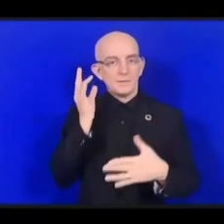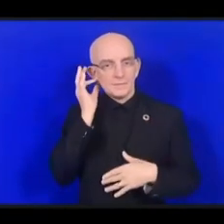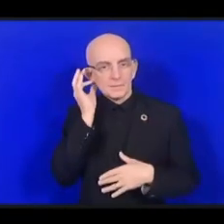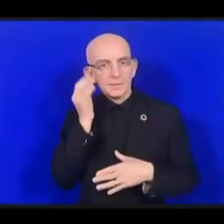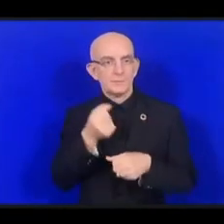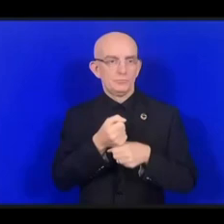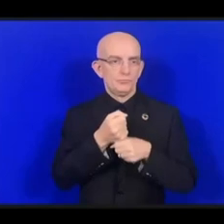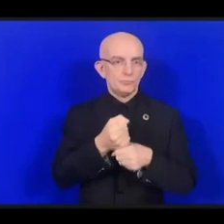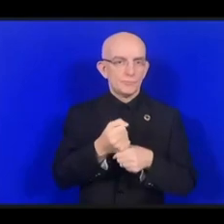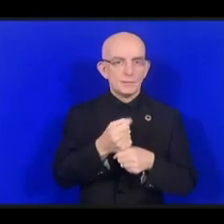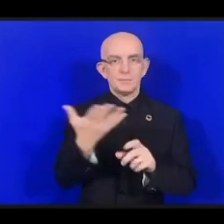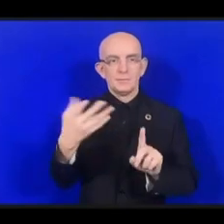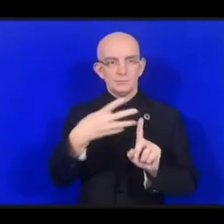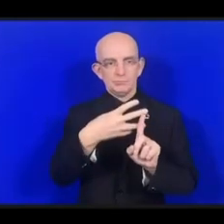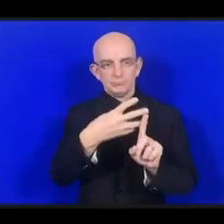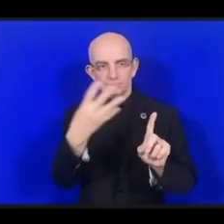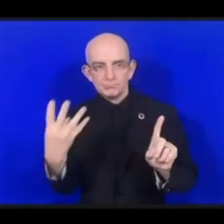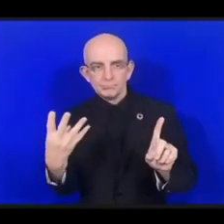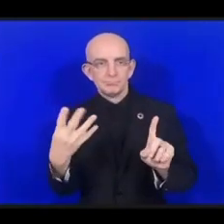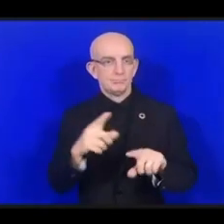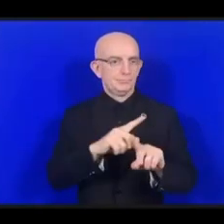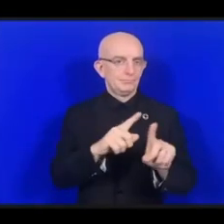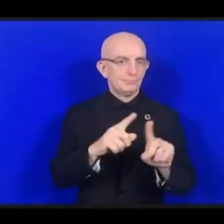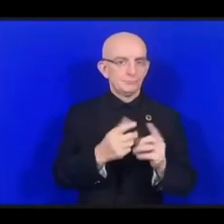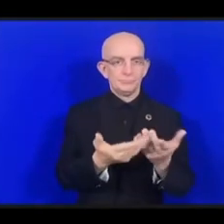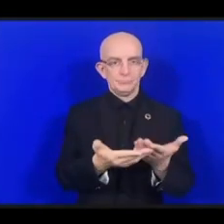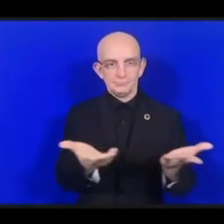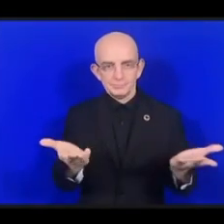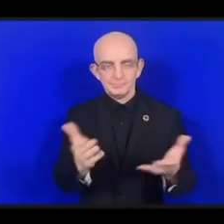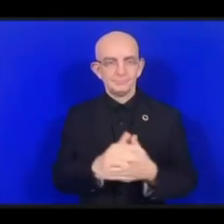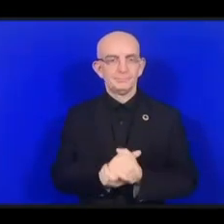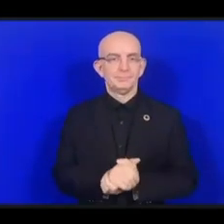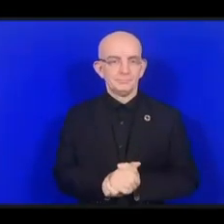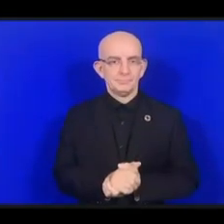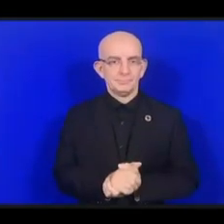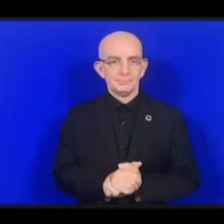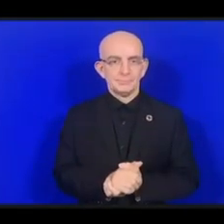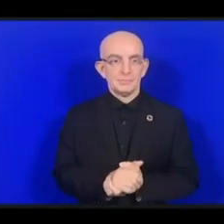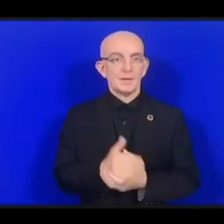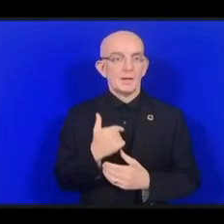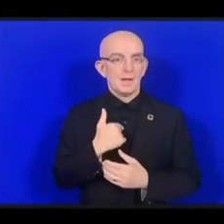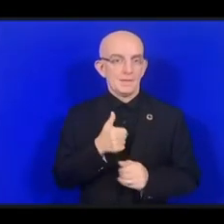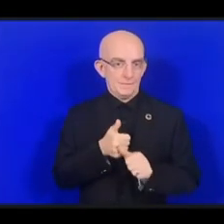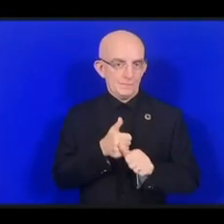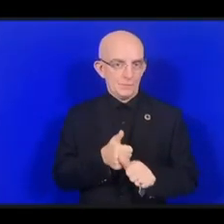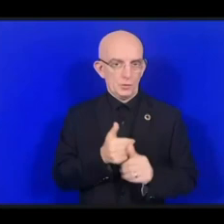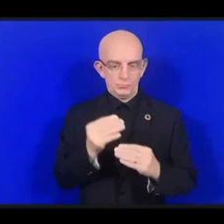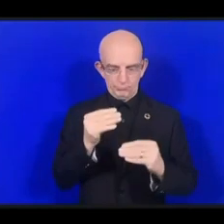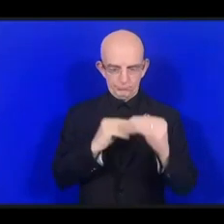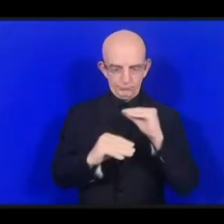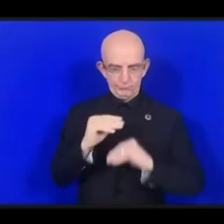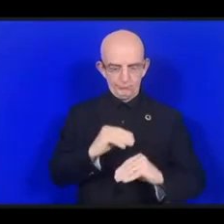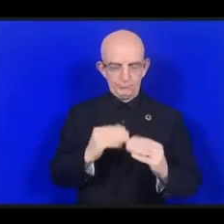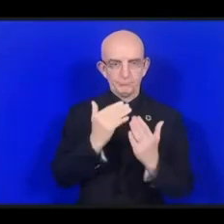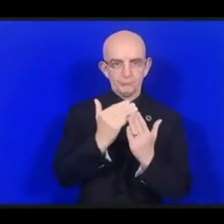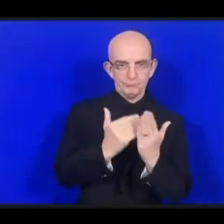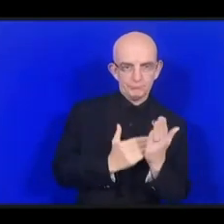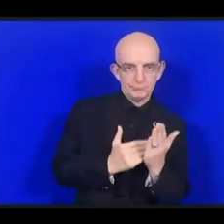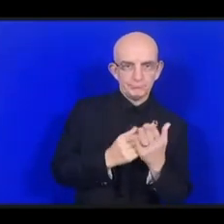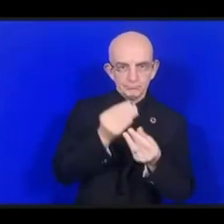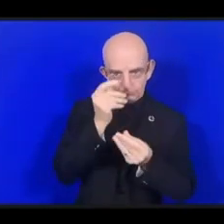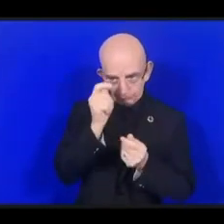Mesdames et Messieurs chers représentants merci aux organisateurs et aux autres de cette